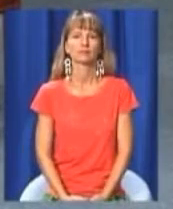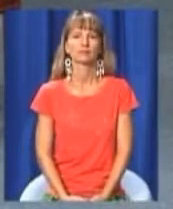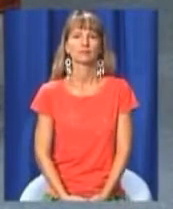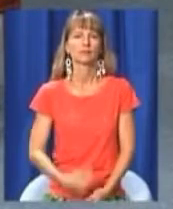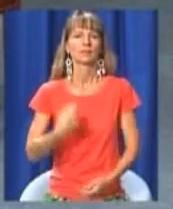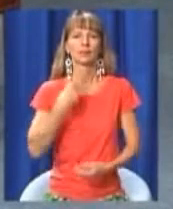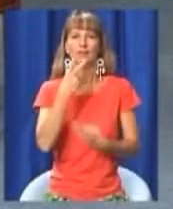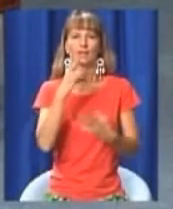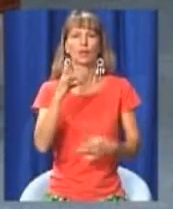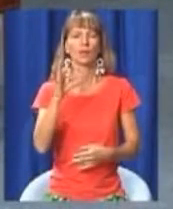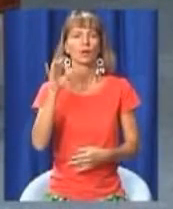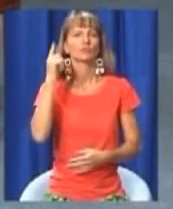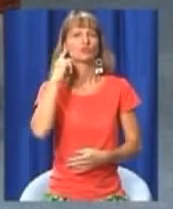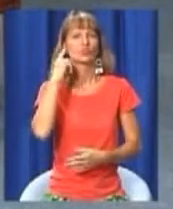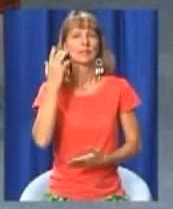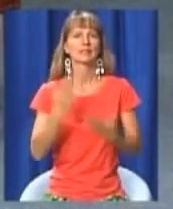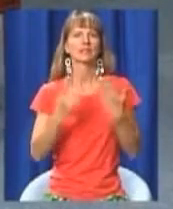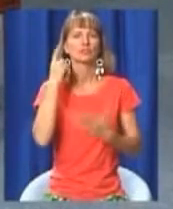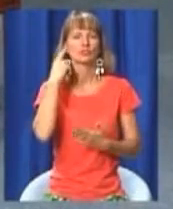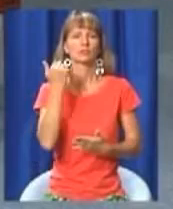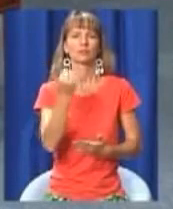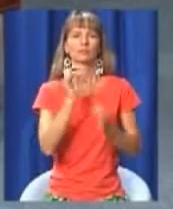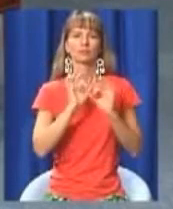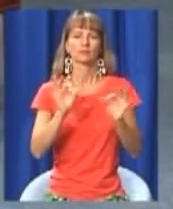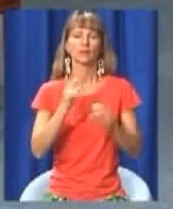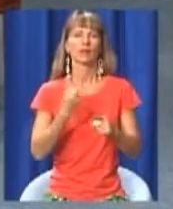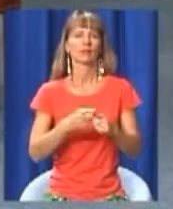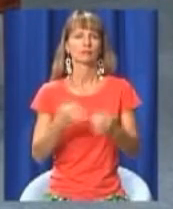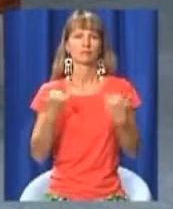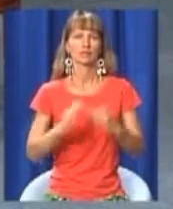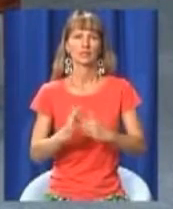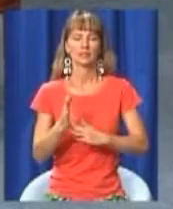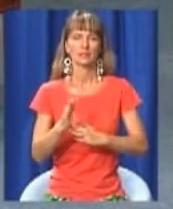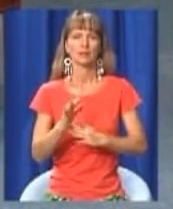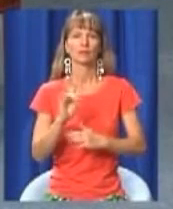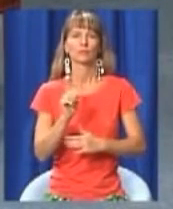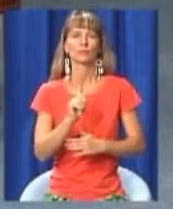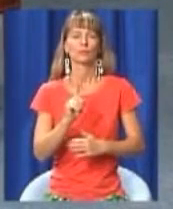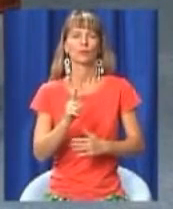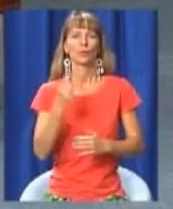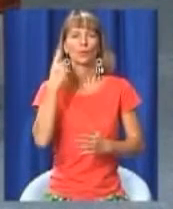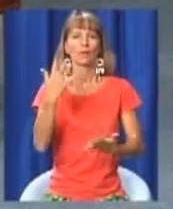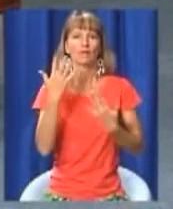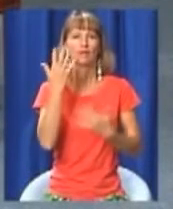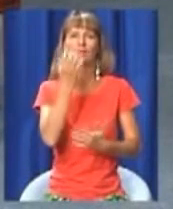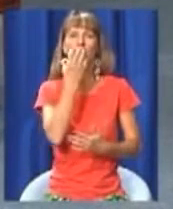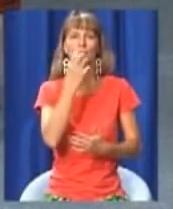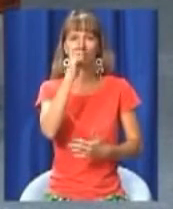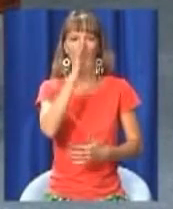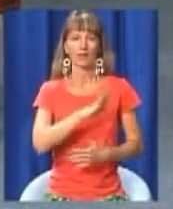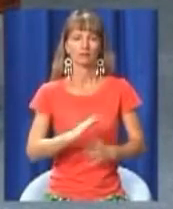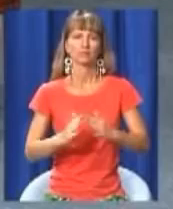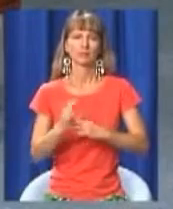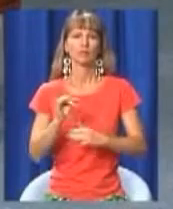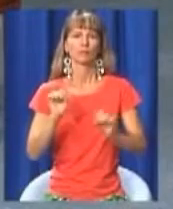Не видела, но слышала. Да, якщо чула, то тобі розповідаю. Це доволі чудернацька рослина, тому що от уяви собі, яка росте в теплих країнах, і інколи